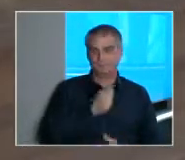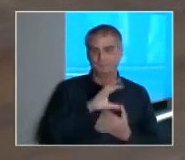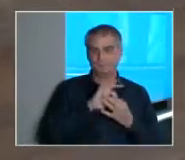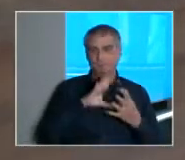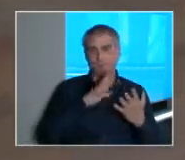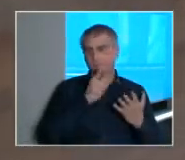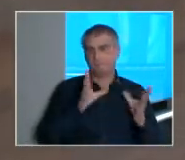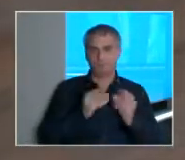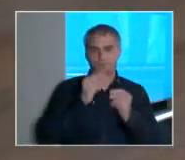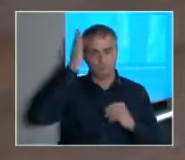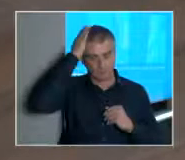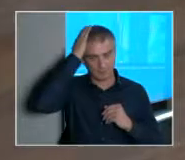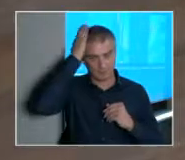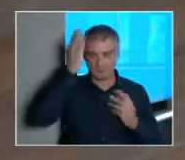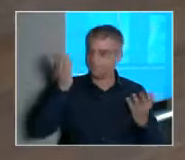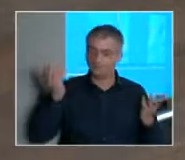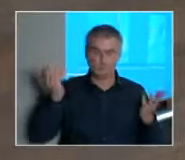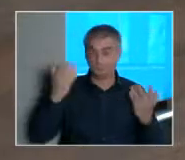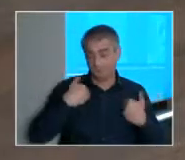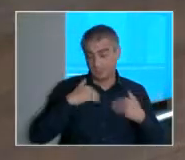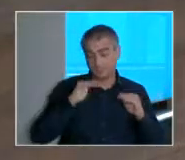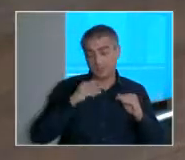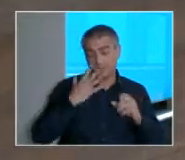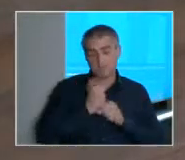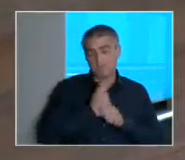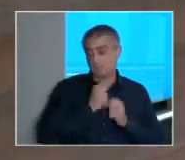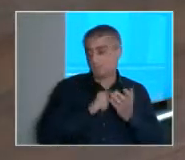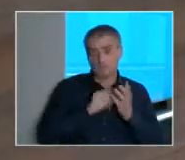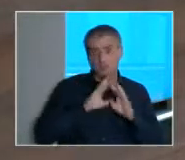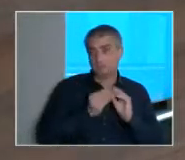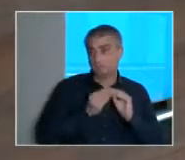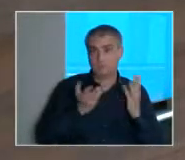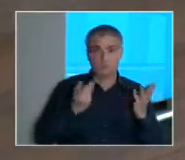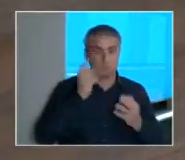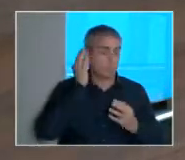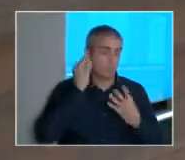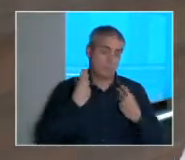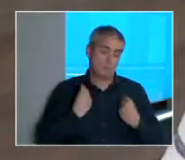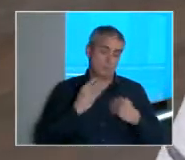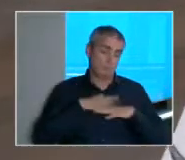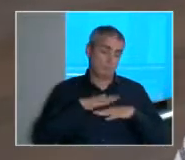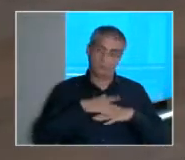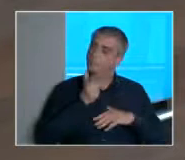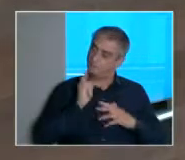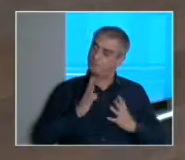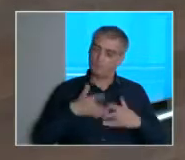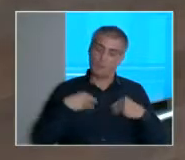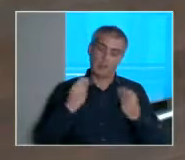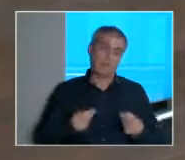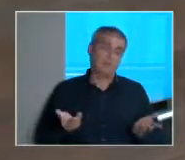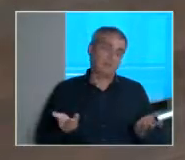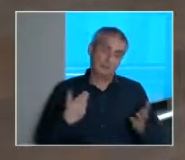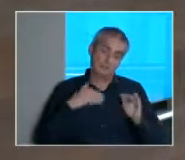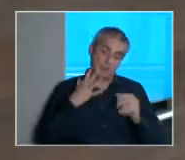נפרדה יחד עם בנט, ואני מאחלת להצלחה, כי בסך הכל בחורה מאוד מוכשרת ויש לה מה לתת.